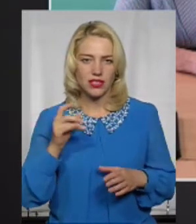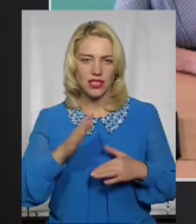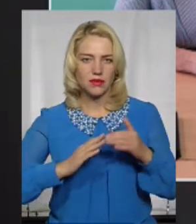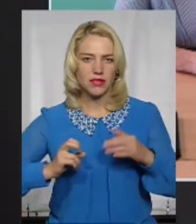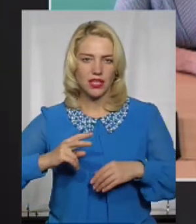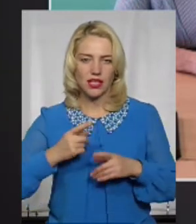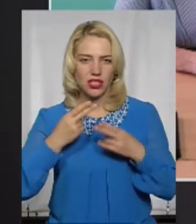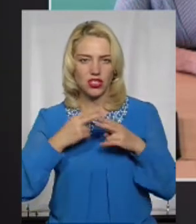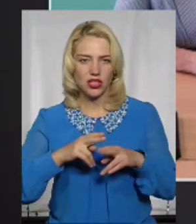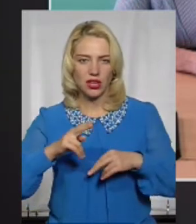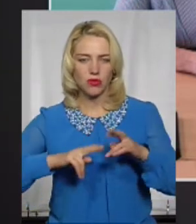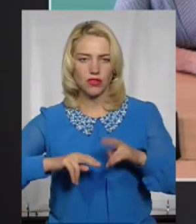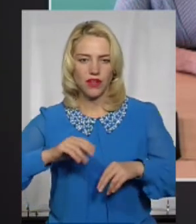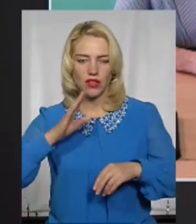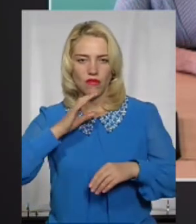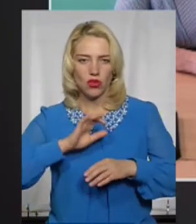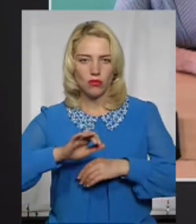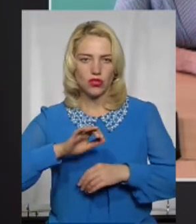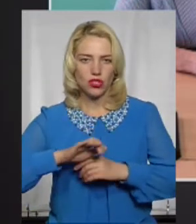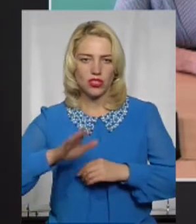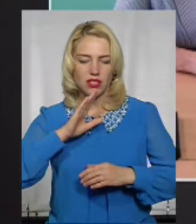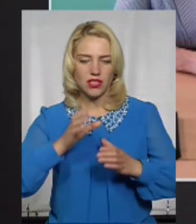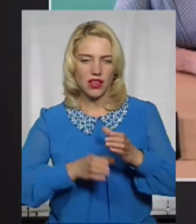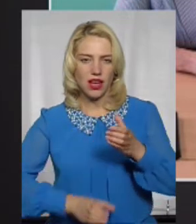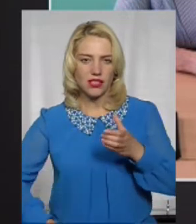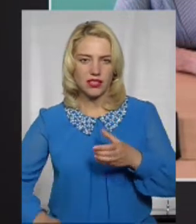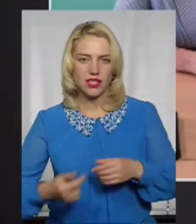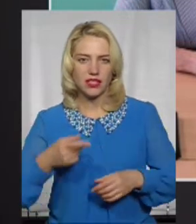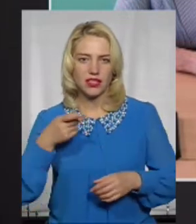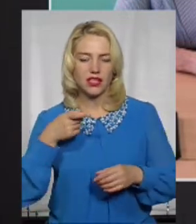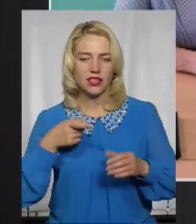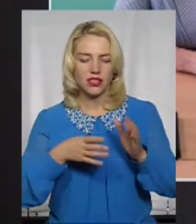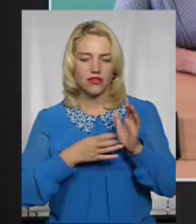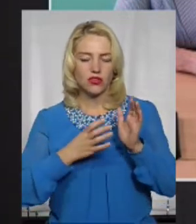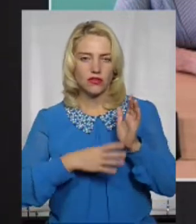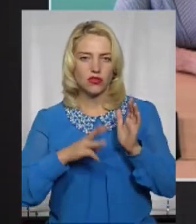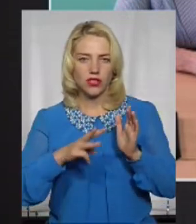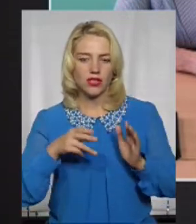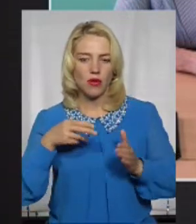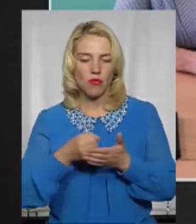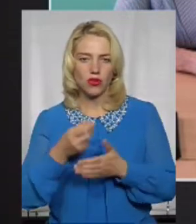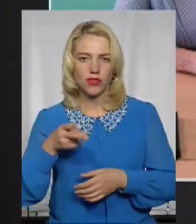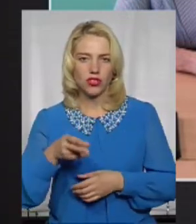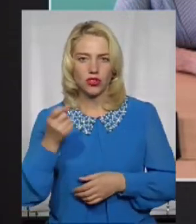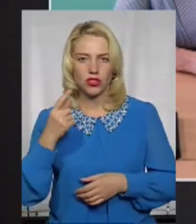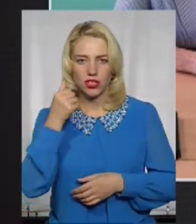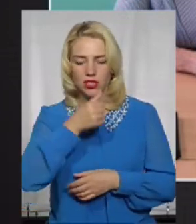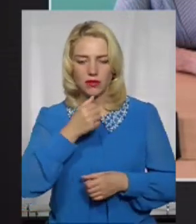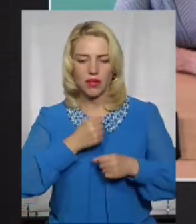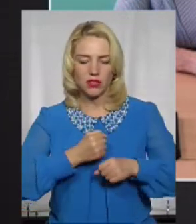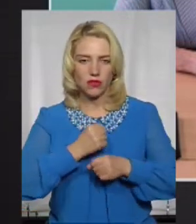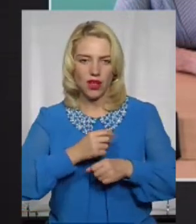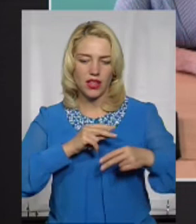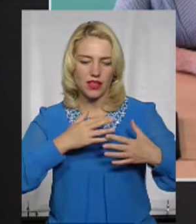спеціальністю інженер-будівельник водопостачання та каналізації. З 93-го по 2011 рік працювала на різних посадах